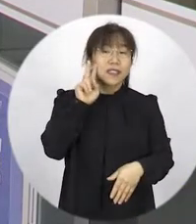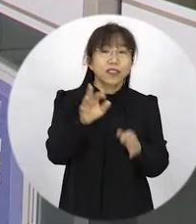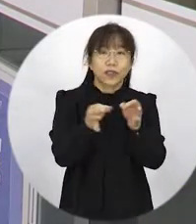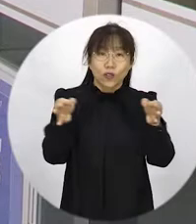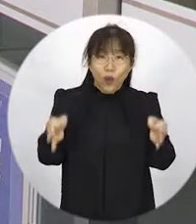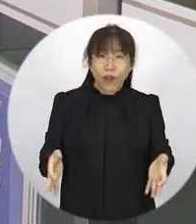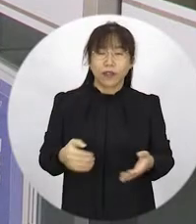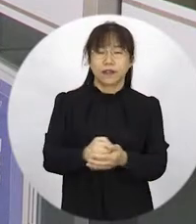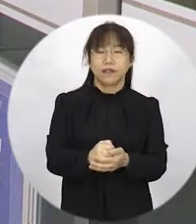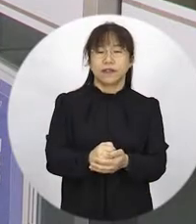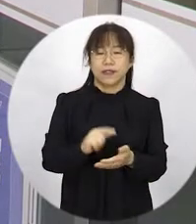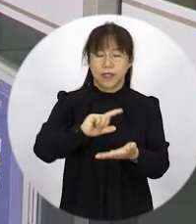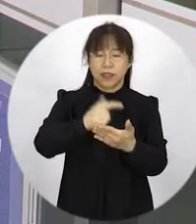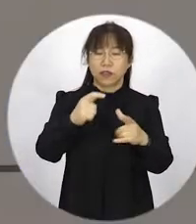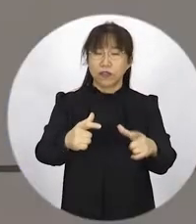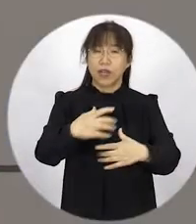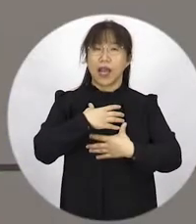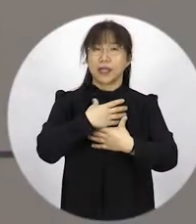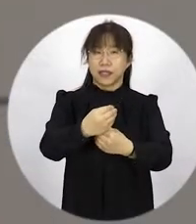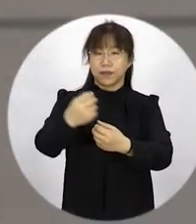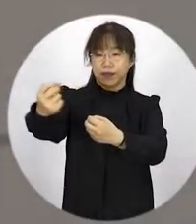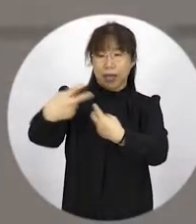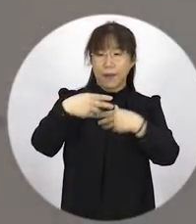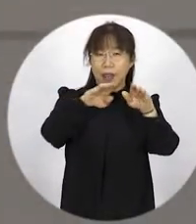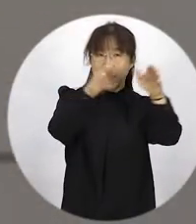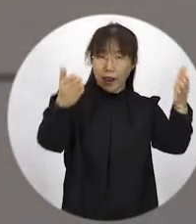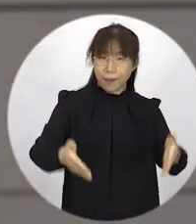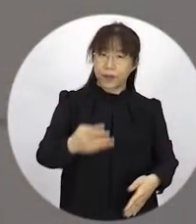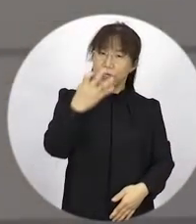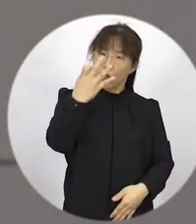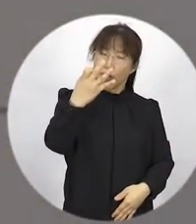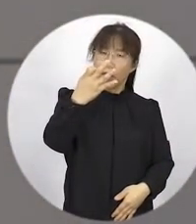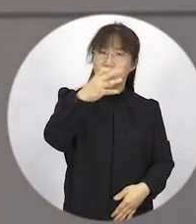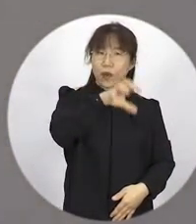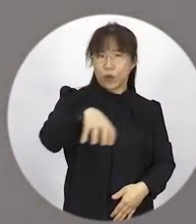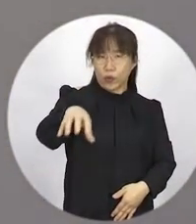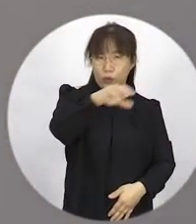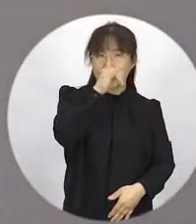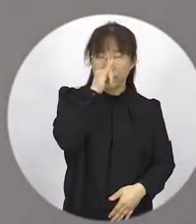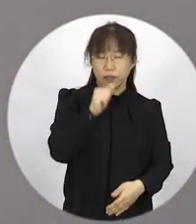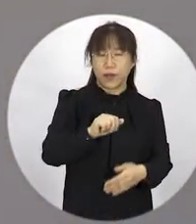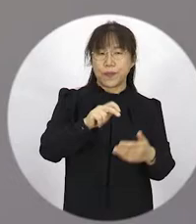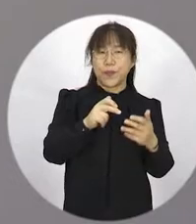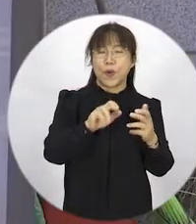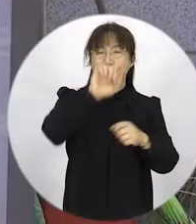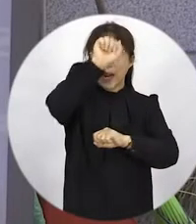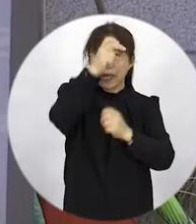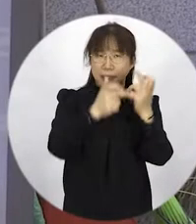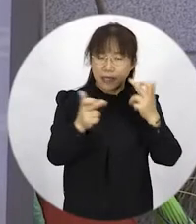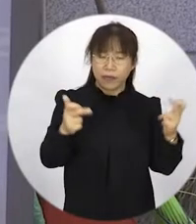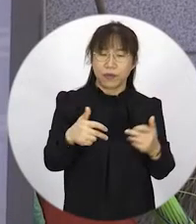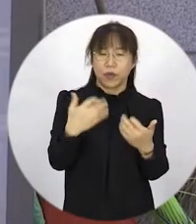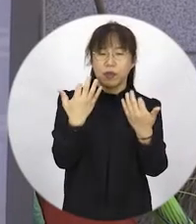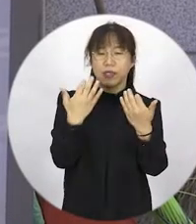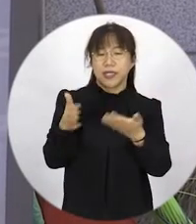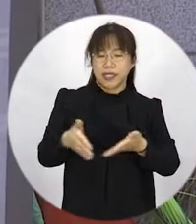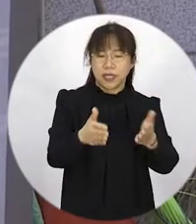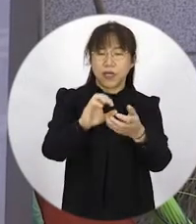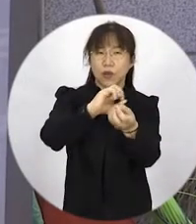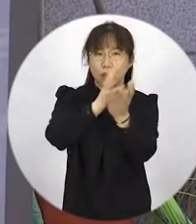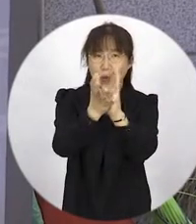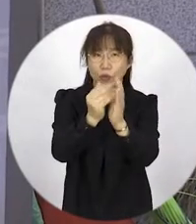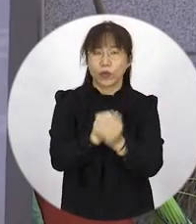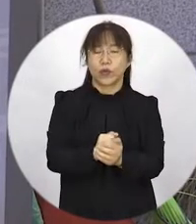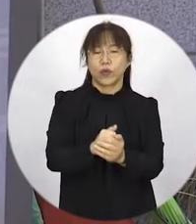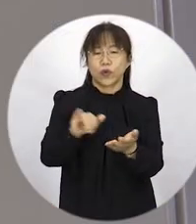현재 강서구 내에서 운영되고 있는 안심택배함은 총 14곳으로 발산일동 주민센터, 길꽃어린이도서관,